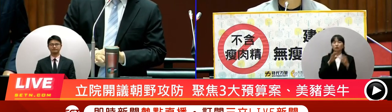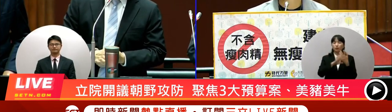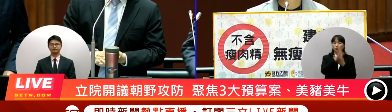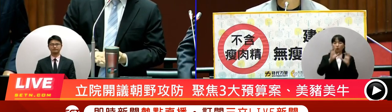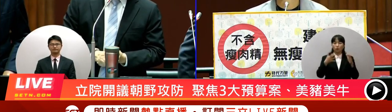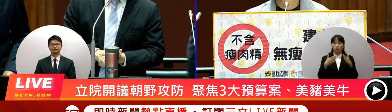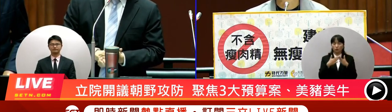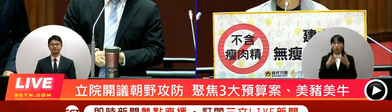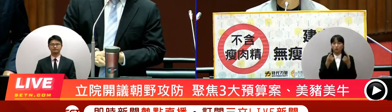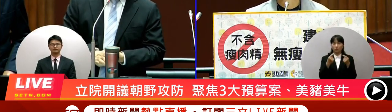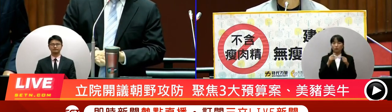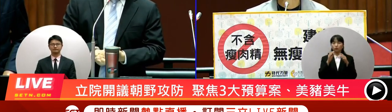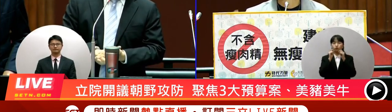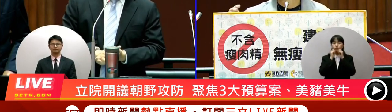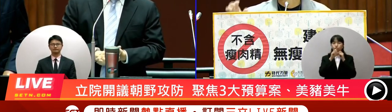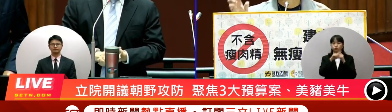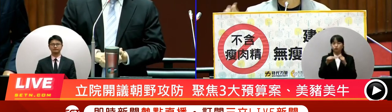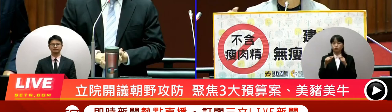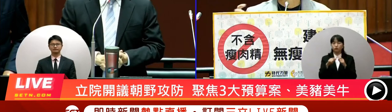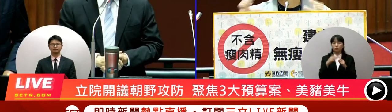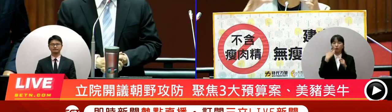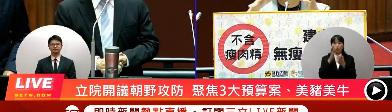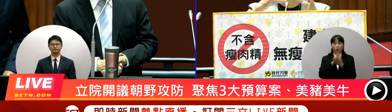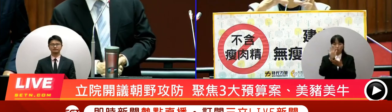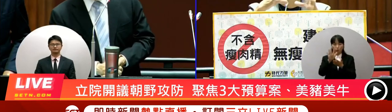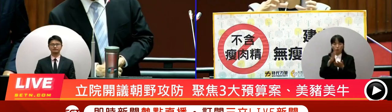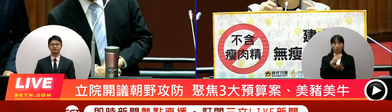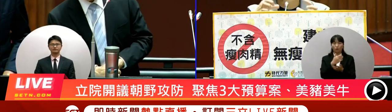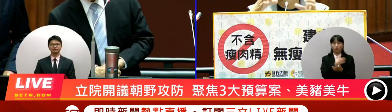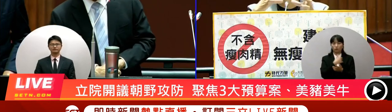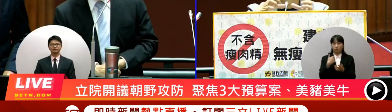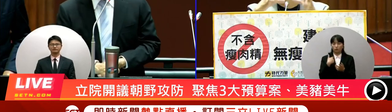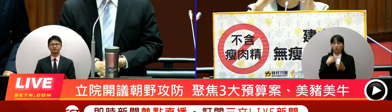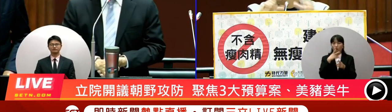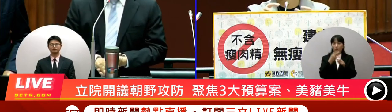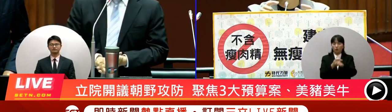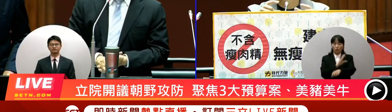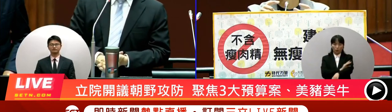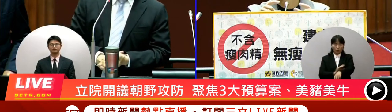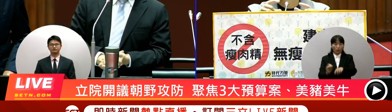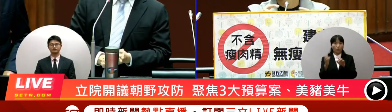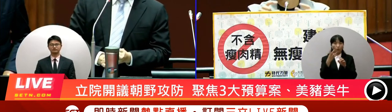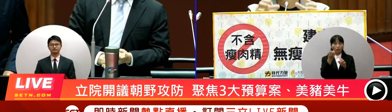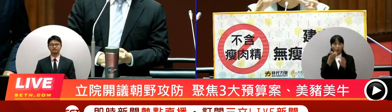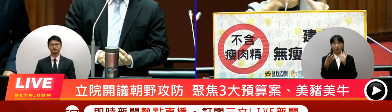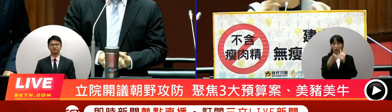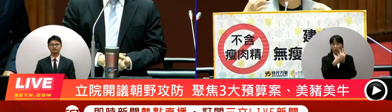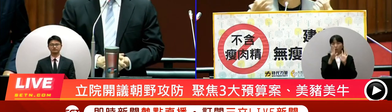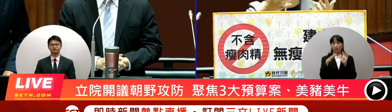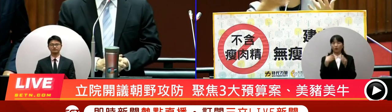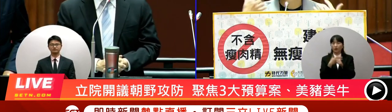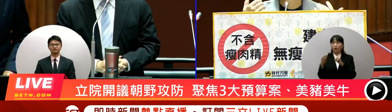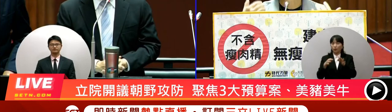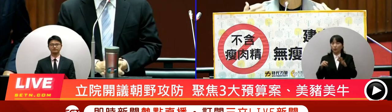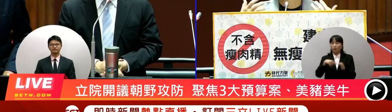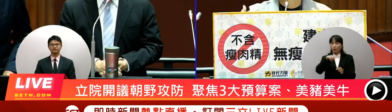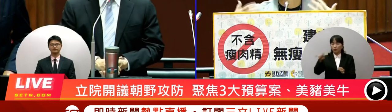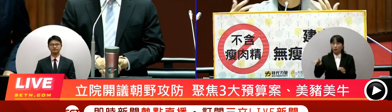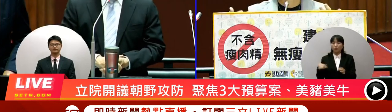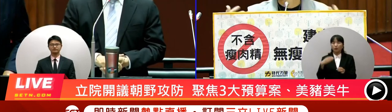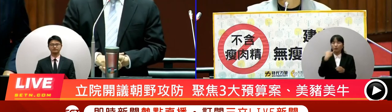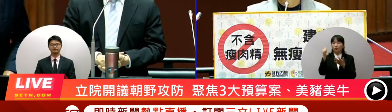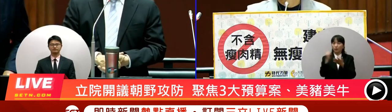家的这个肉品，就是说我们未来就是可以有这个不含瘦肉精的标章，那让业者要进口的业者